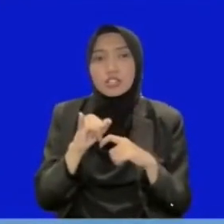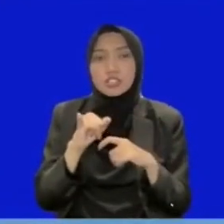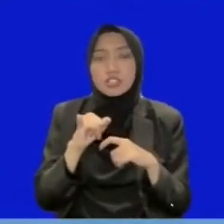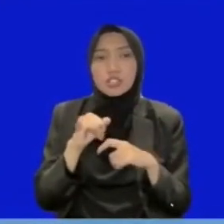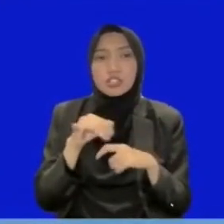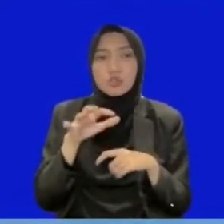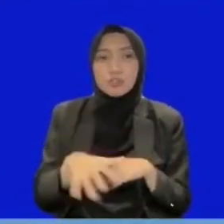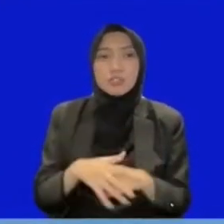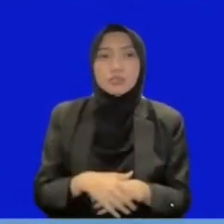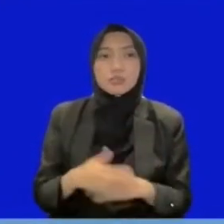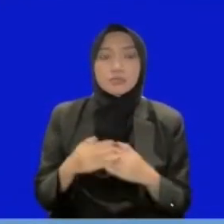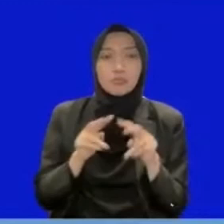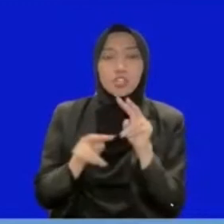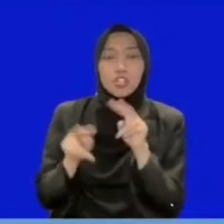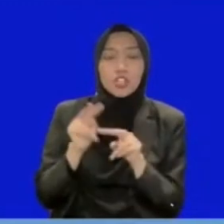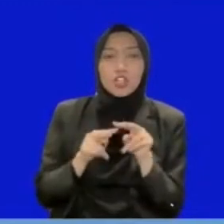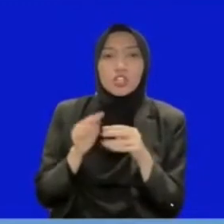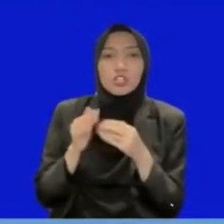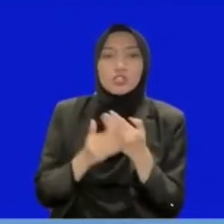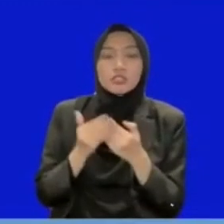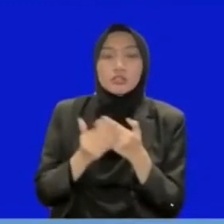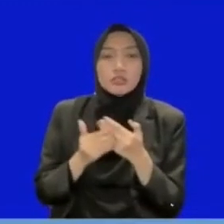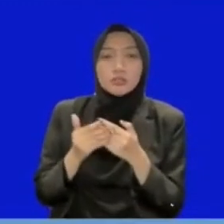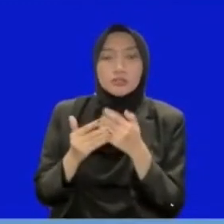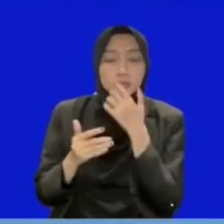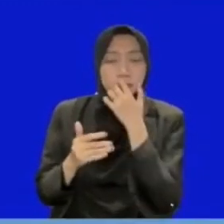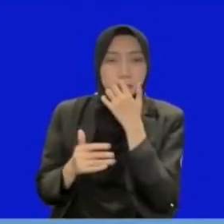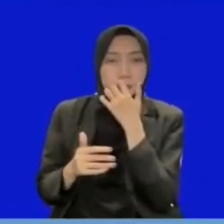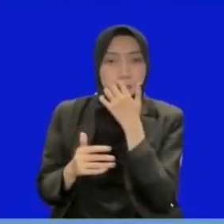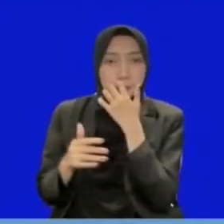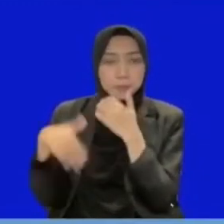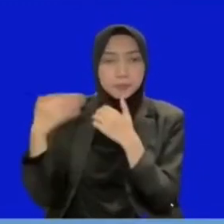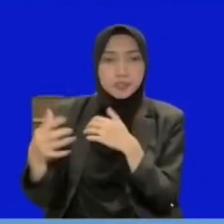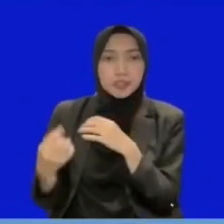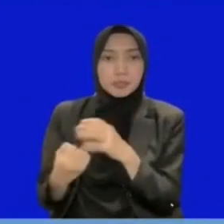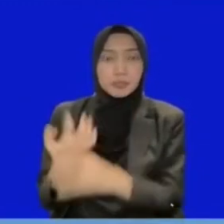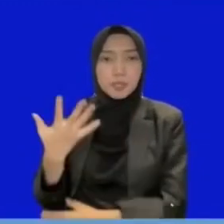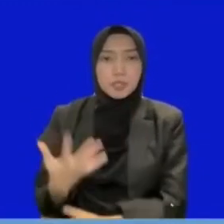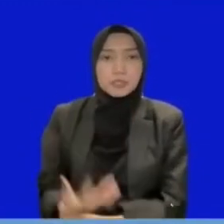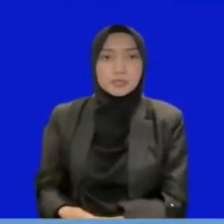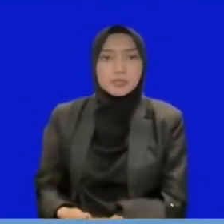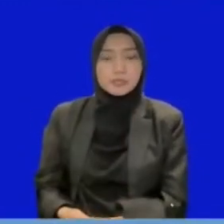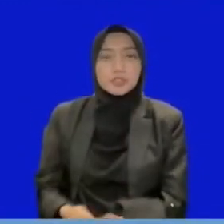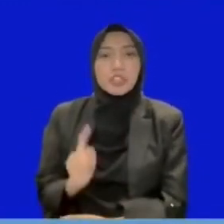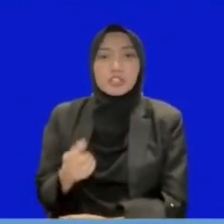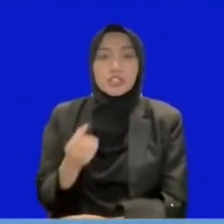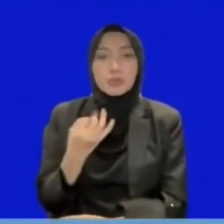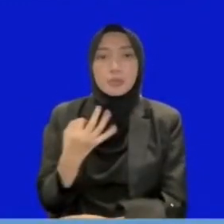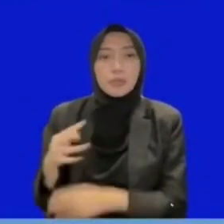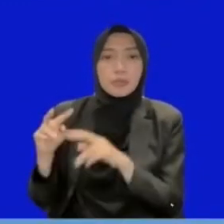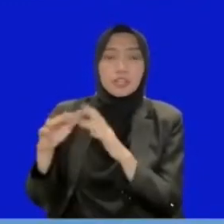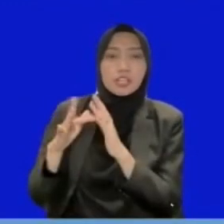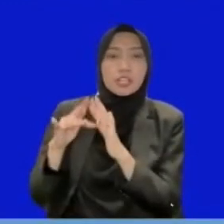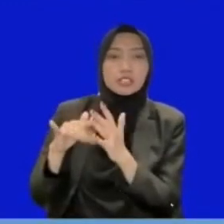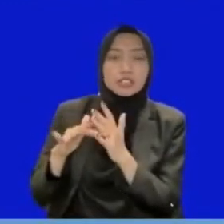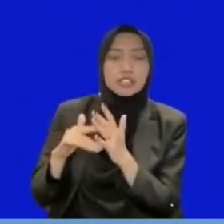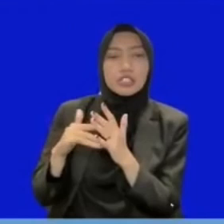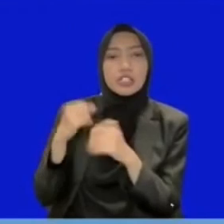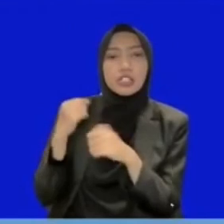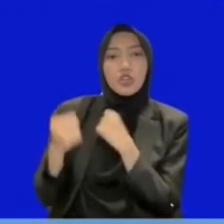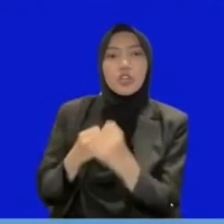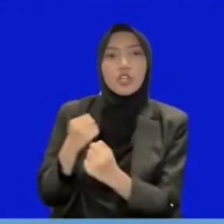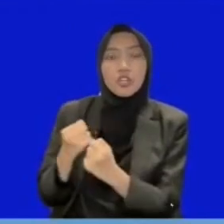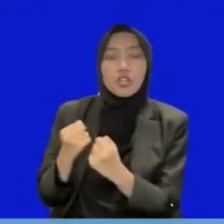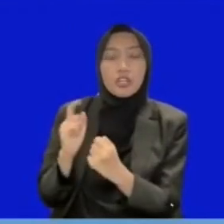situs. Next. Nah ini untuk pengembangan. Itu ada beberapa kajian yang kita lakukan,